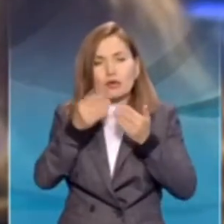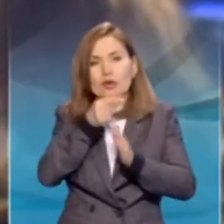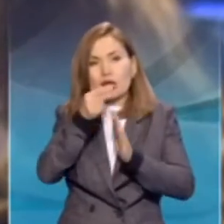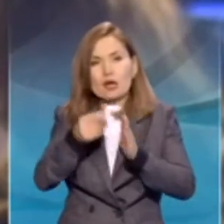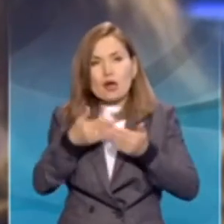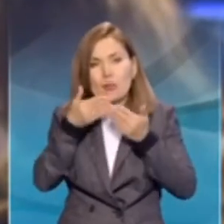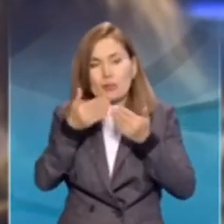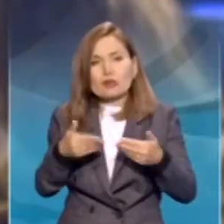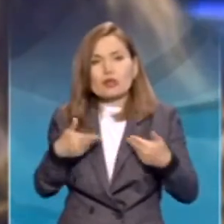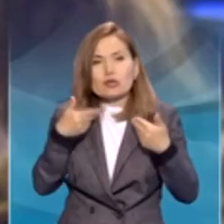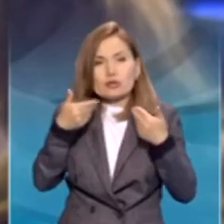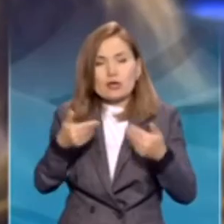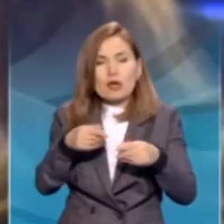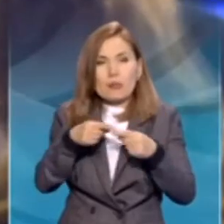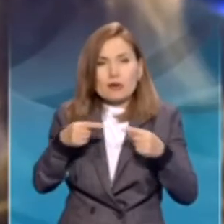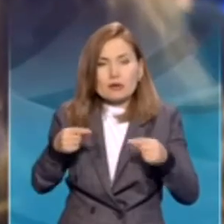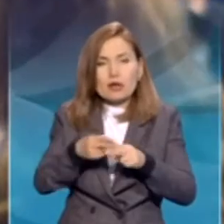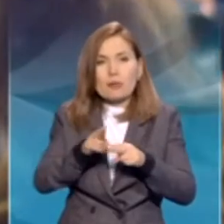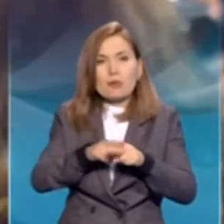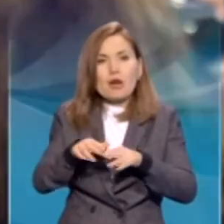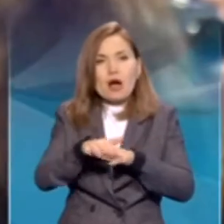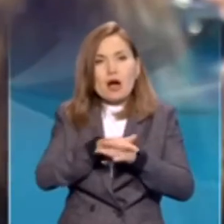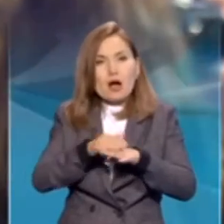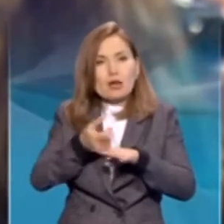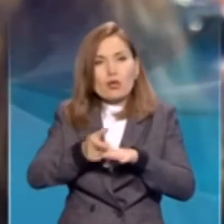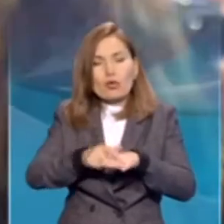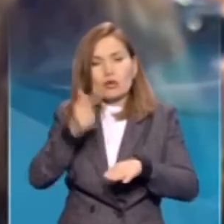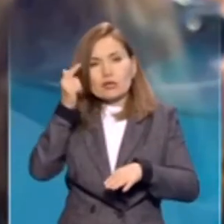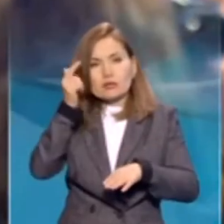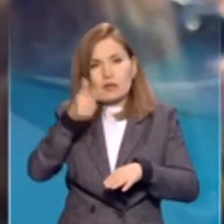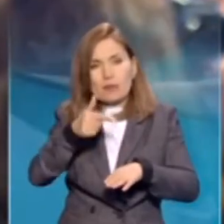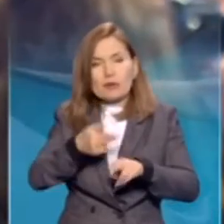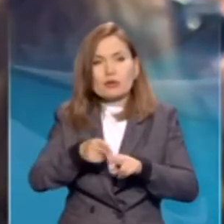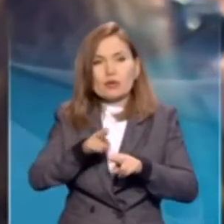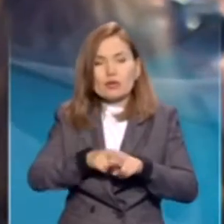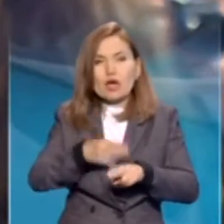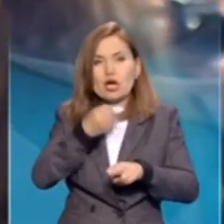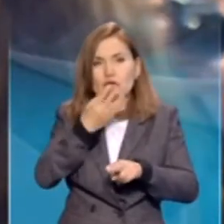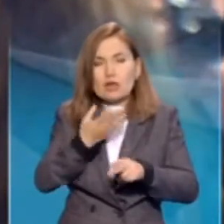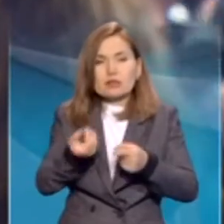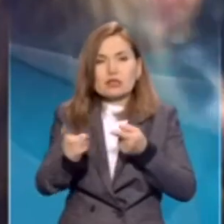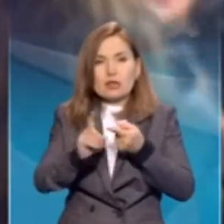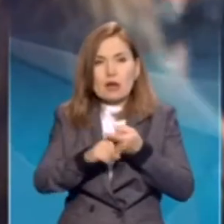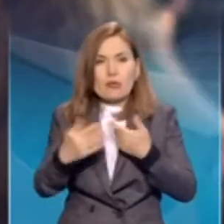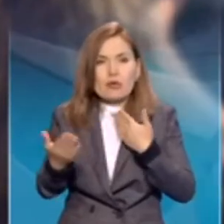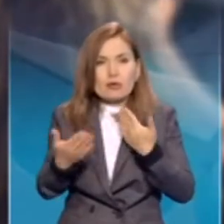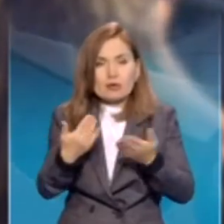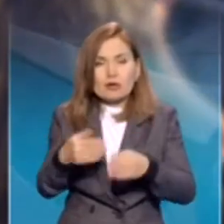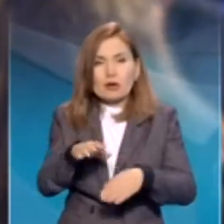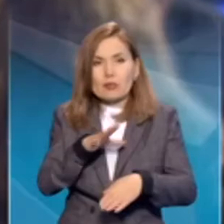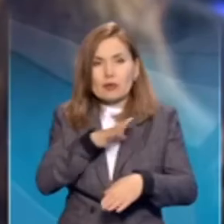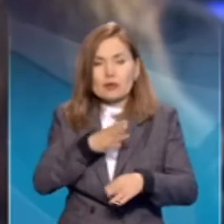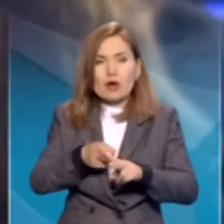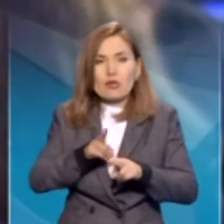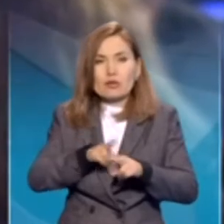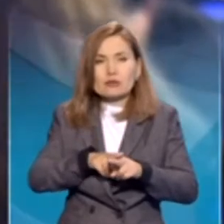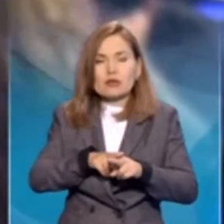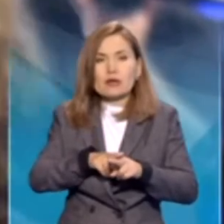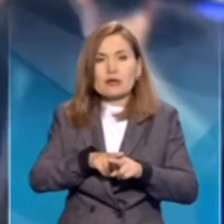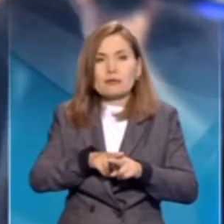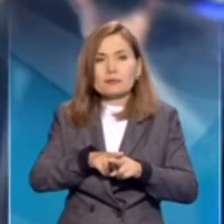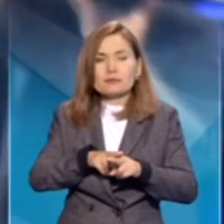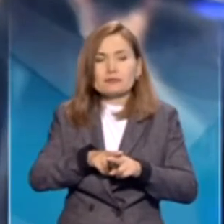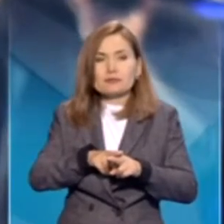özökti usunustar koyup kadimgizde aramızda bir jaksı şınayı диалогтар болды. Сондықтан осы